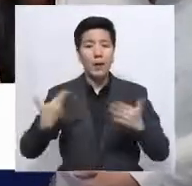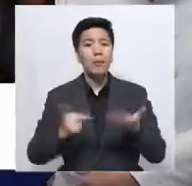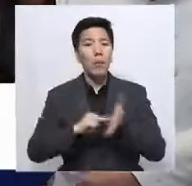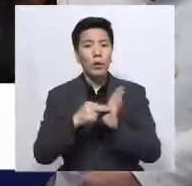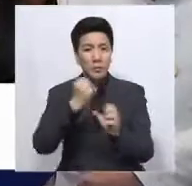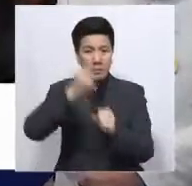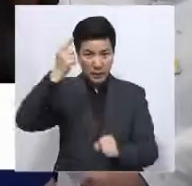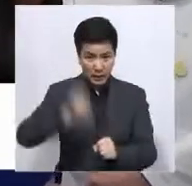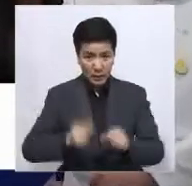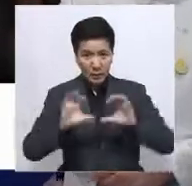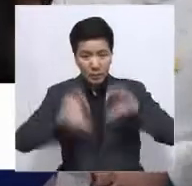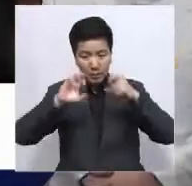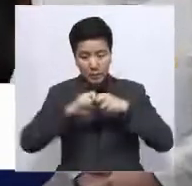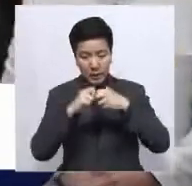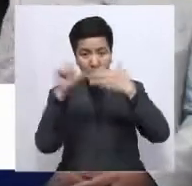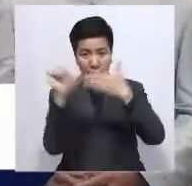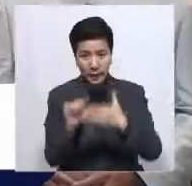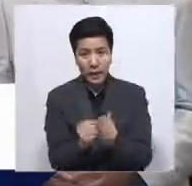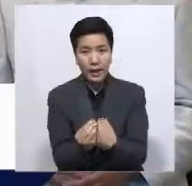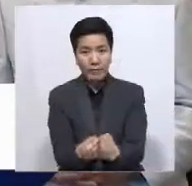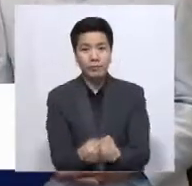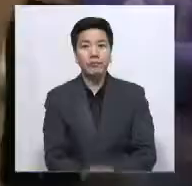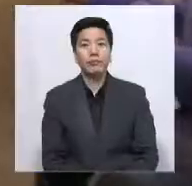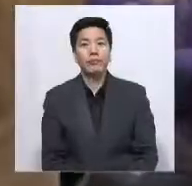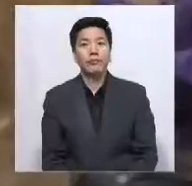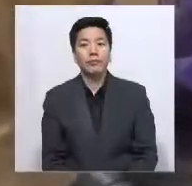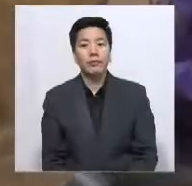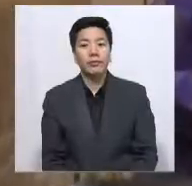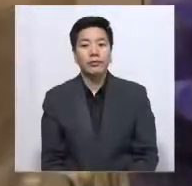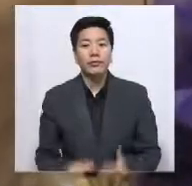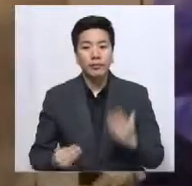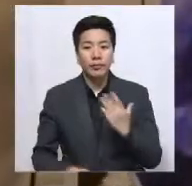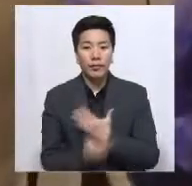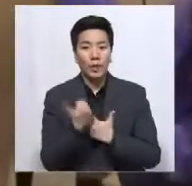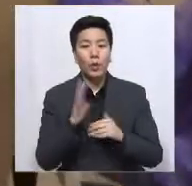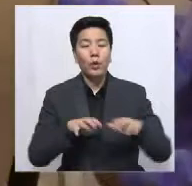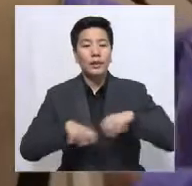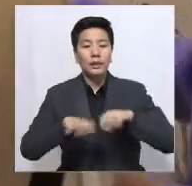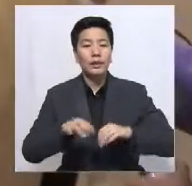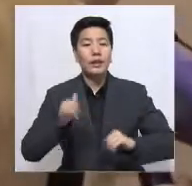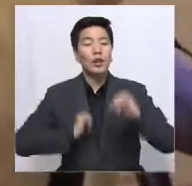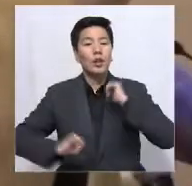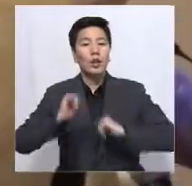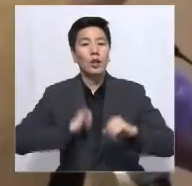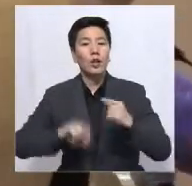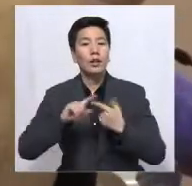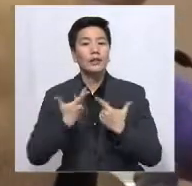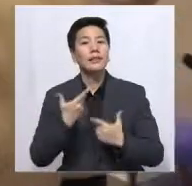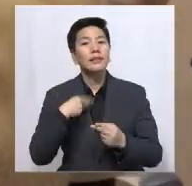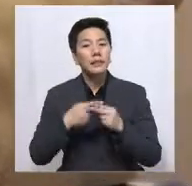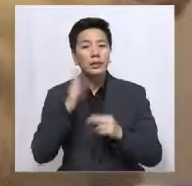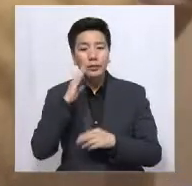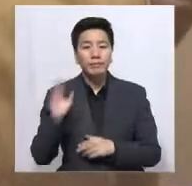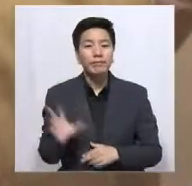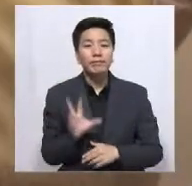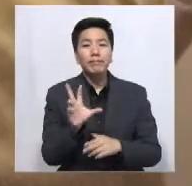งเอาจังของรัฐบาลในการแก้ไขปัญหา โอกาสนี้ผู้จัดและนักแสดงจากละครบุพเพสันนิวาสได้เข้าพบนาย